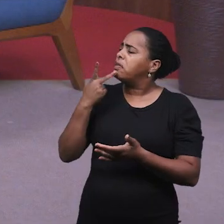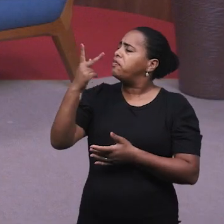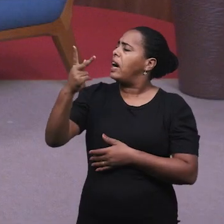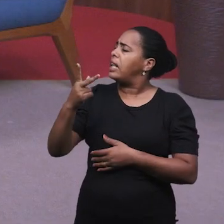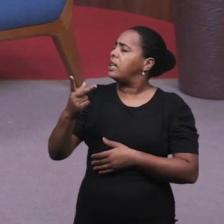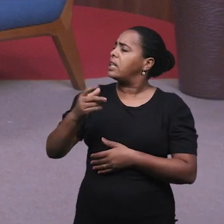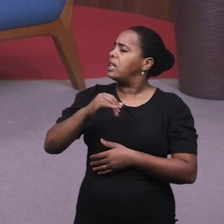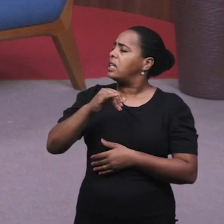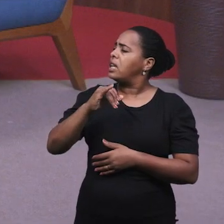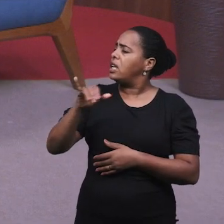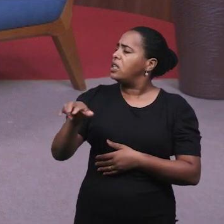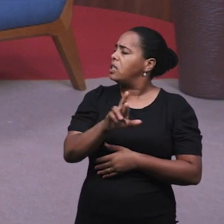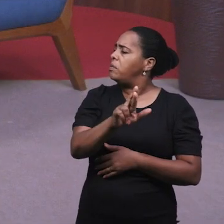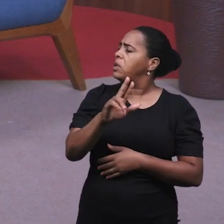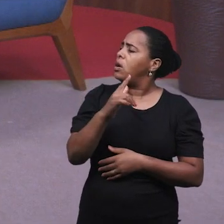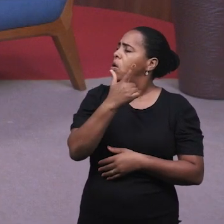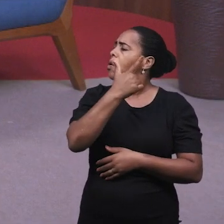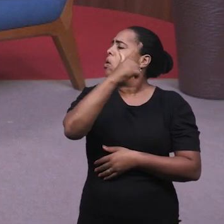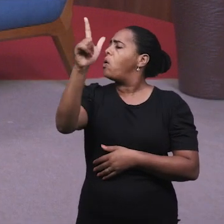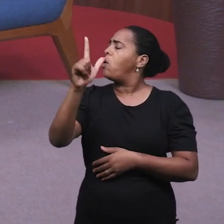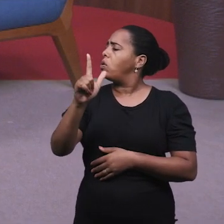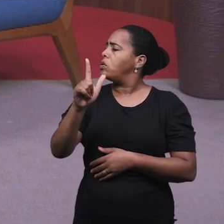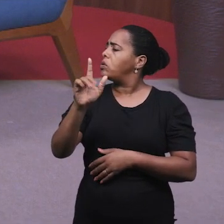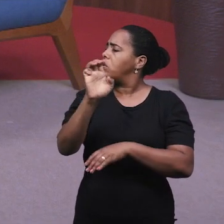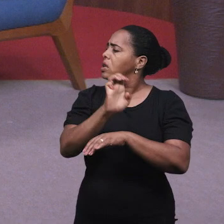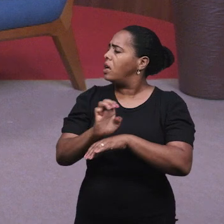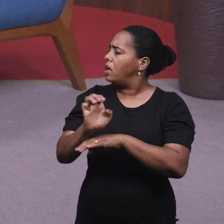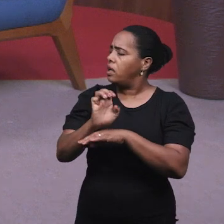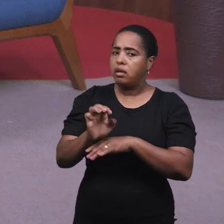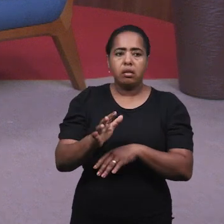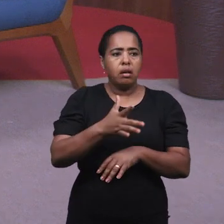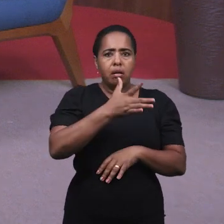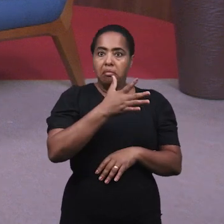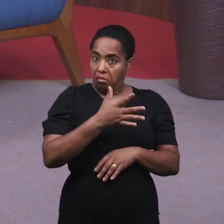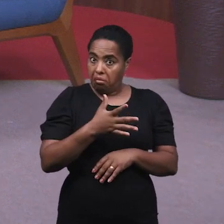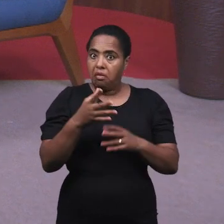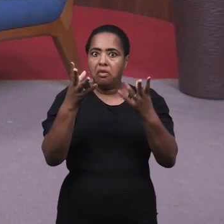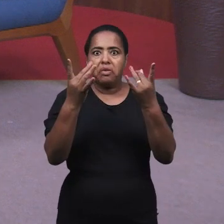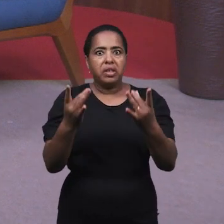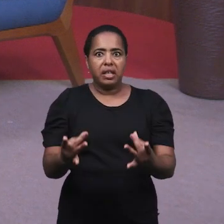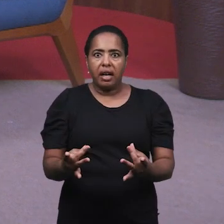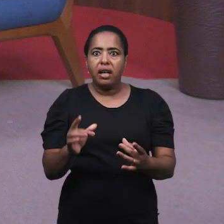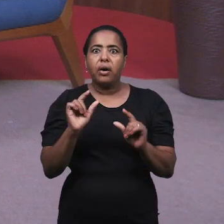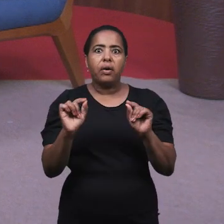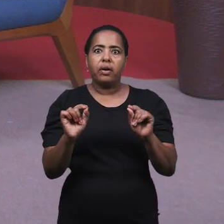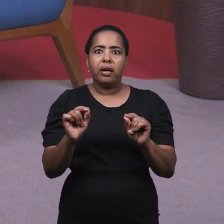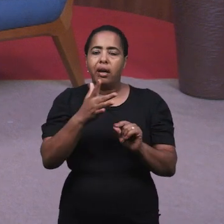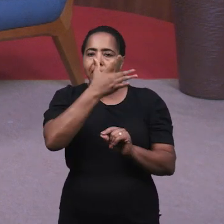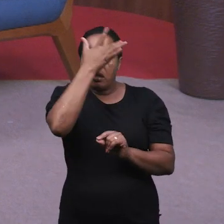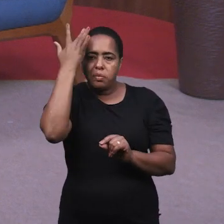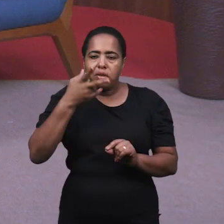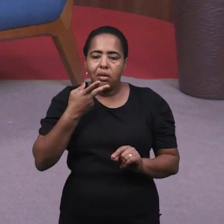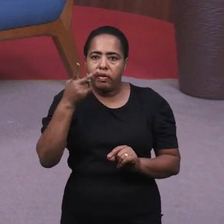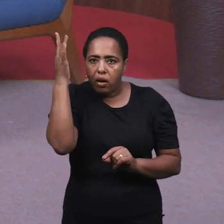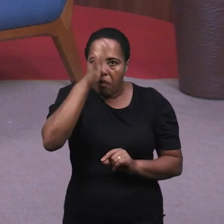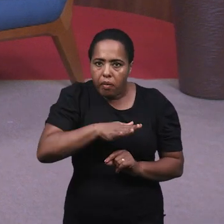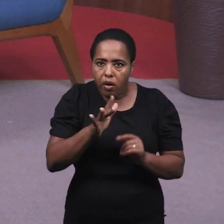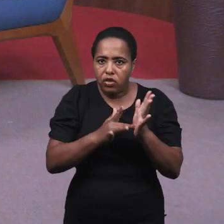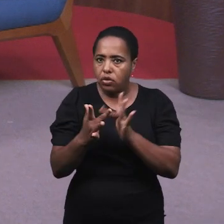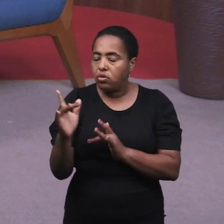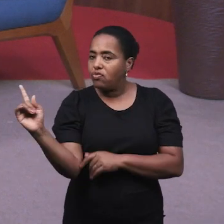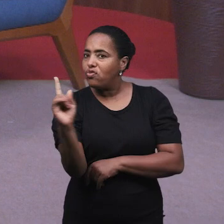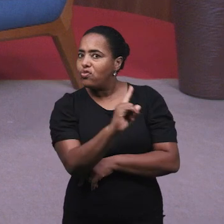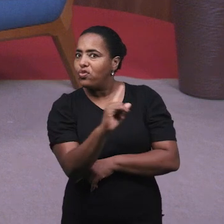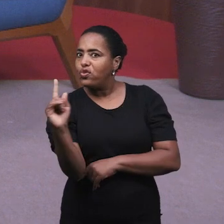Élie, Jérémie. Regardez, ce sont des prophètes notables. Personne n'a parlé mauvais de Jésus. Tous ont bien parlé de Jésus. Mais